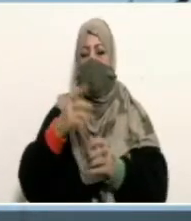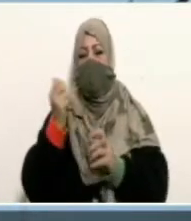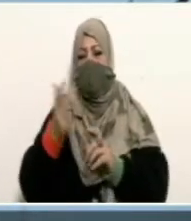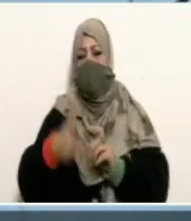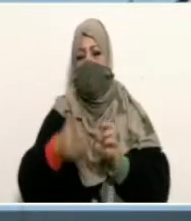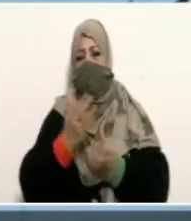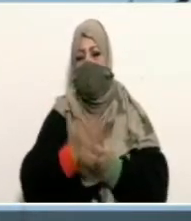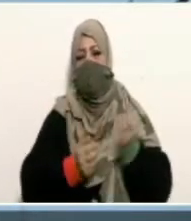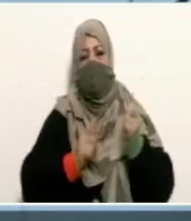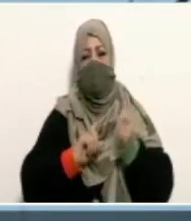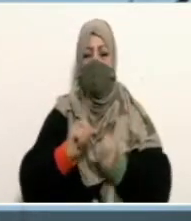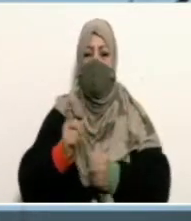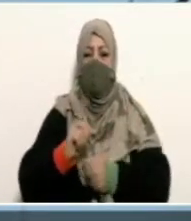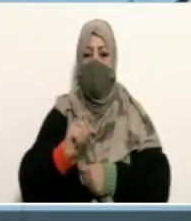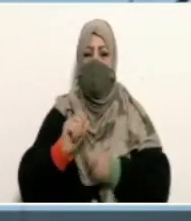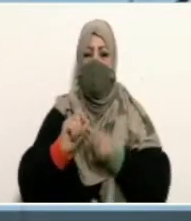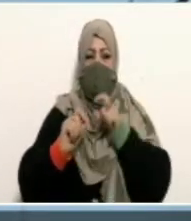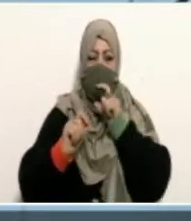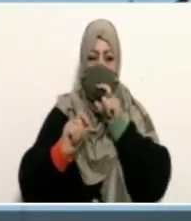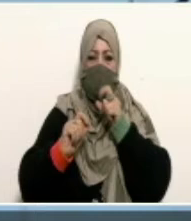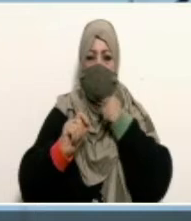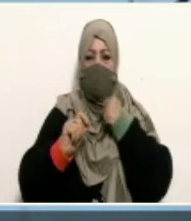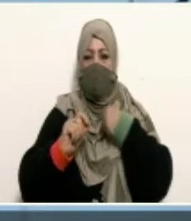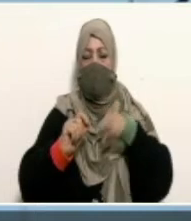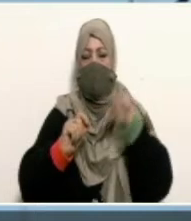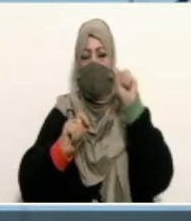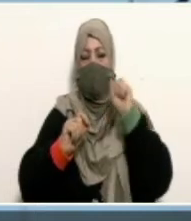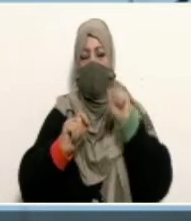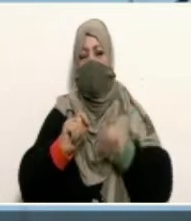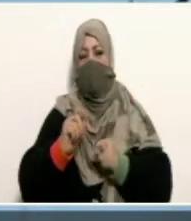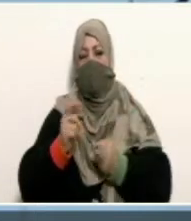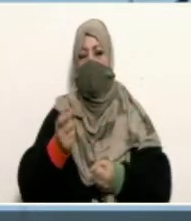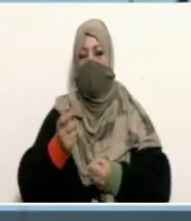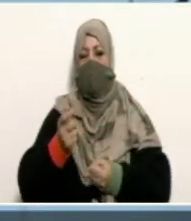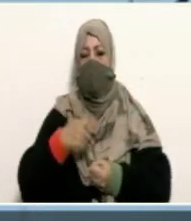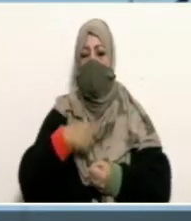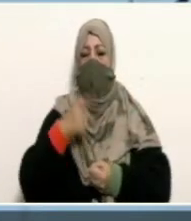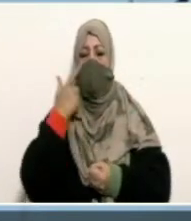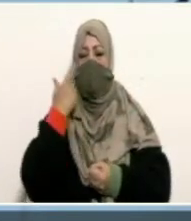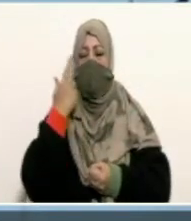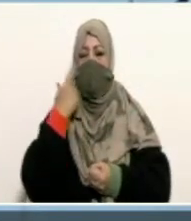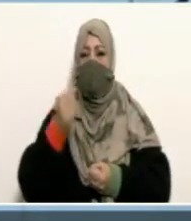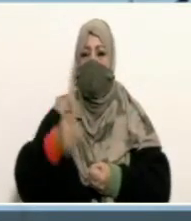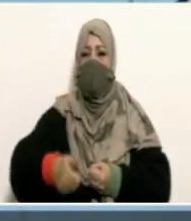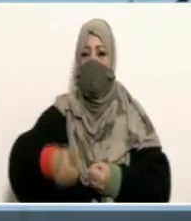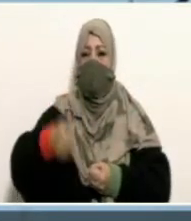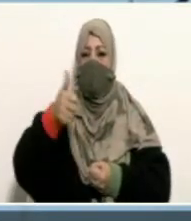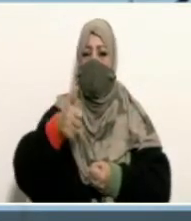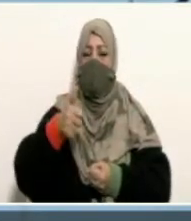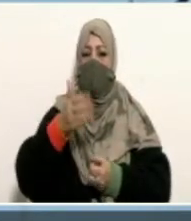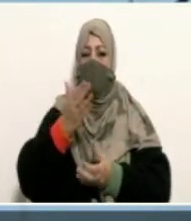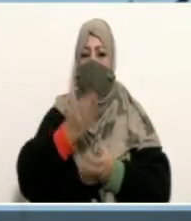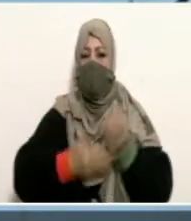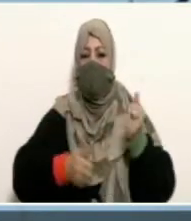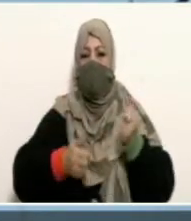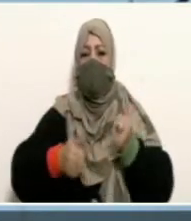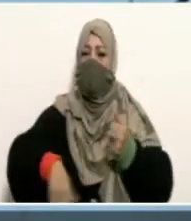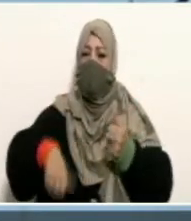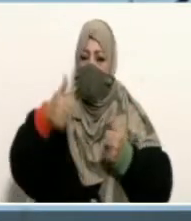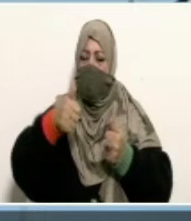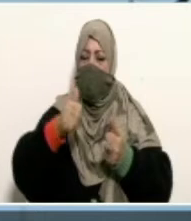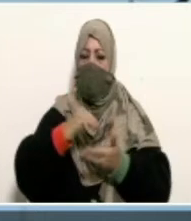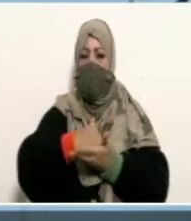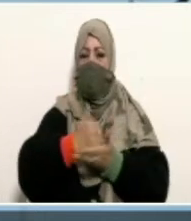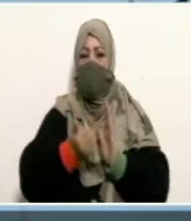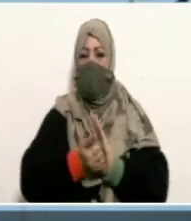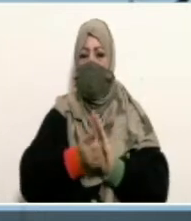الناس حبسية على الذكور دون الإناث، هل يورث فيها وما يورثش فيها، هل تدخل البنات أو ما تدخلش، هذا كما